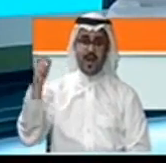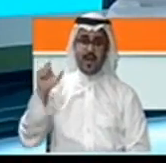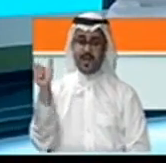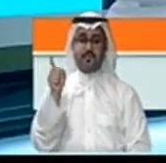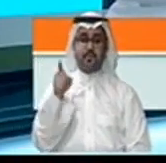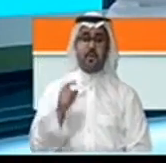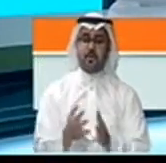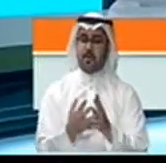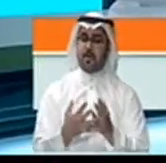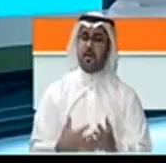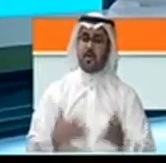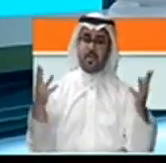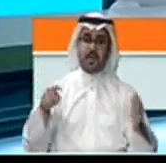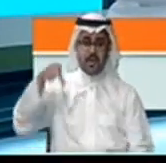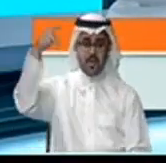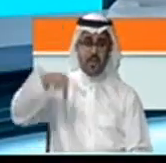من